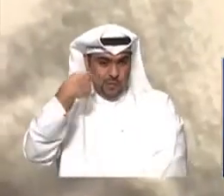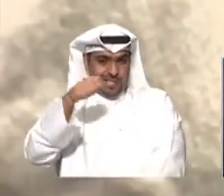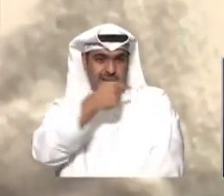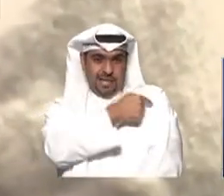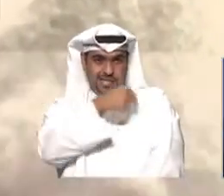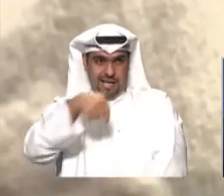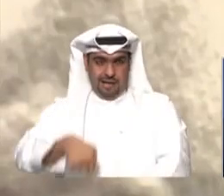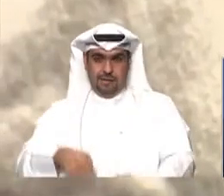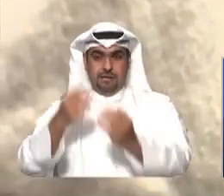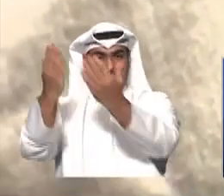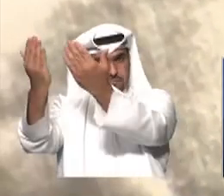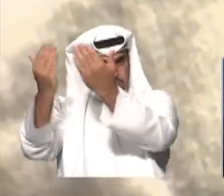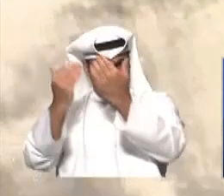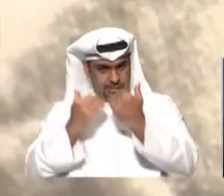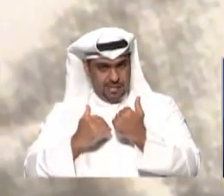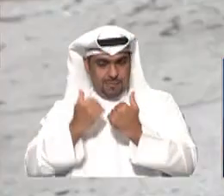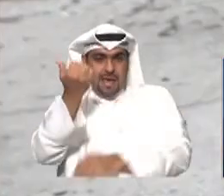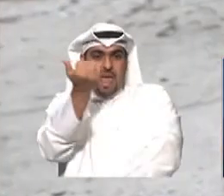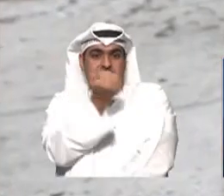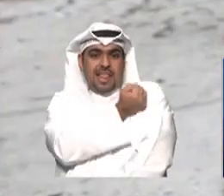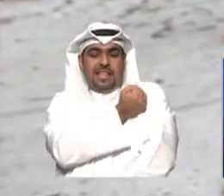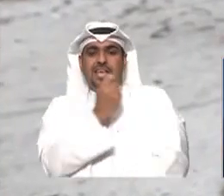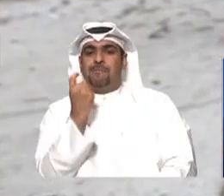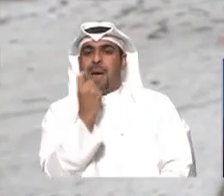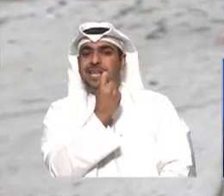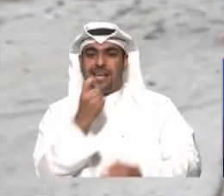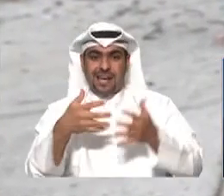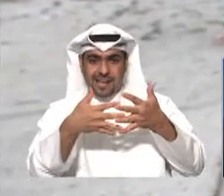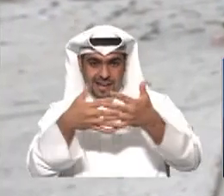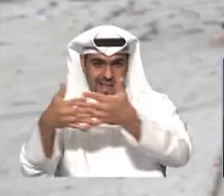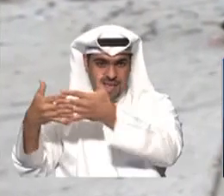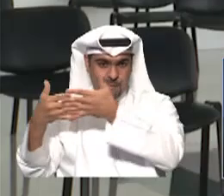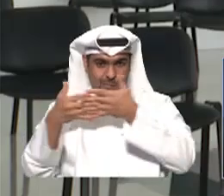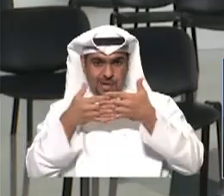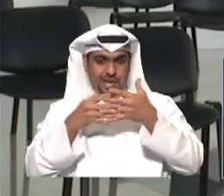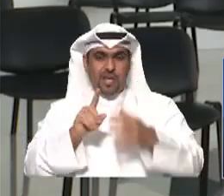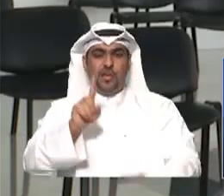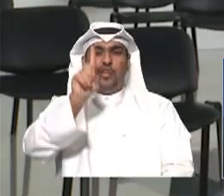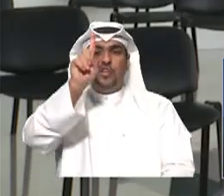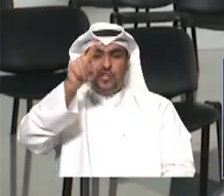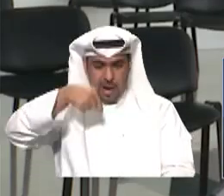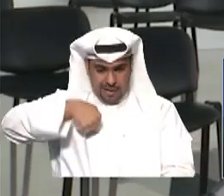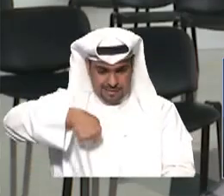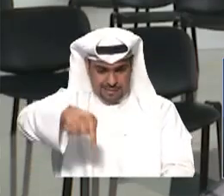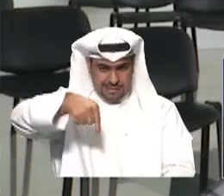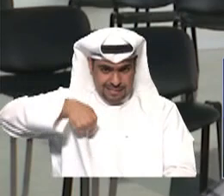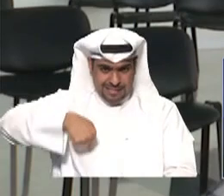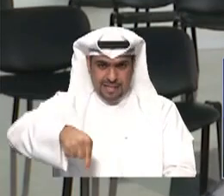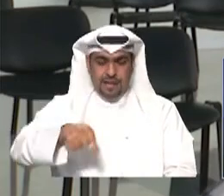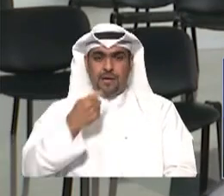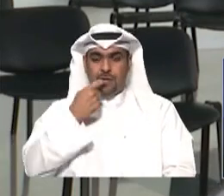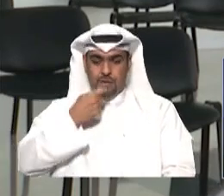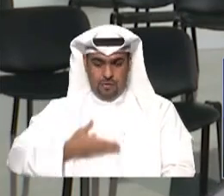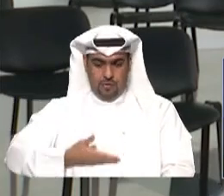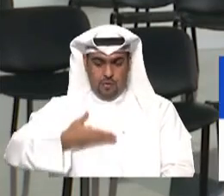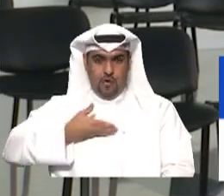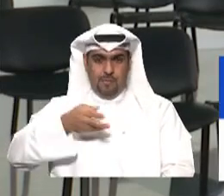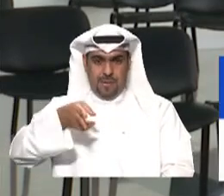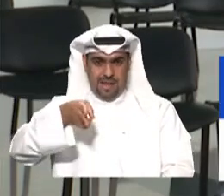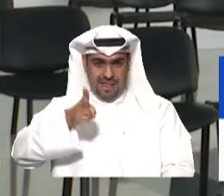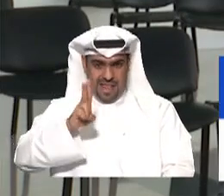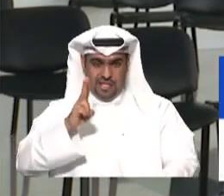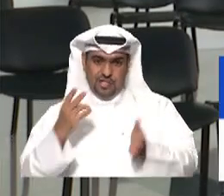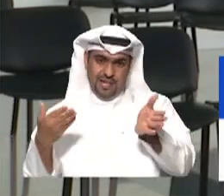الحماية وخاصة داخل الصفوف الدراسية. طبعا الجرعات راح تكون مختلفة للفئة العمرية من